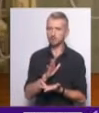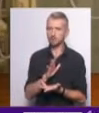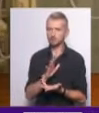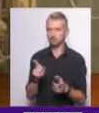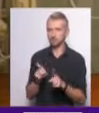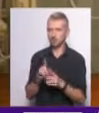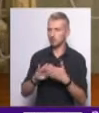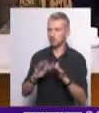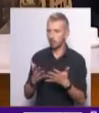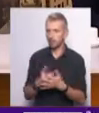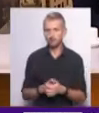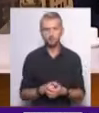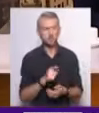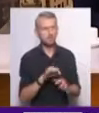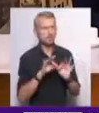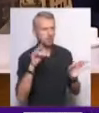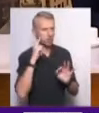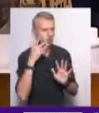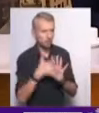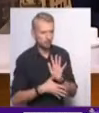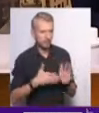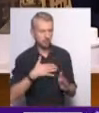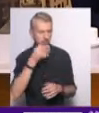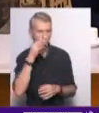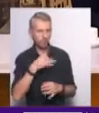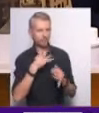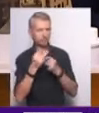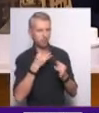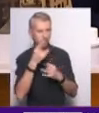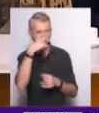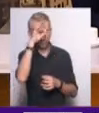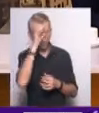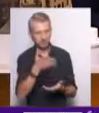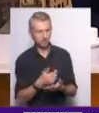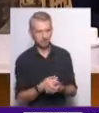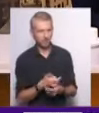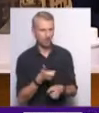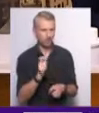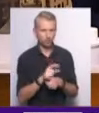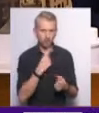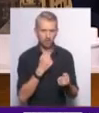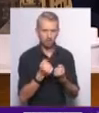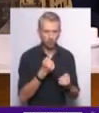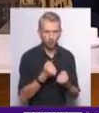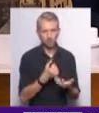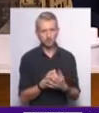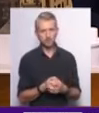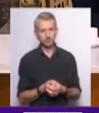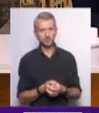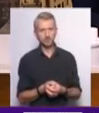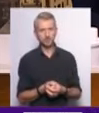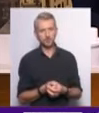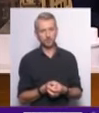така от ситуація? Ну, ви прекрасно розумієте, мій досвід спілкування з поліцією. Так, тому питаю. Доволі напружений. Я, в